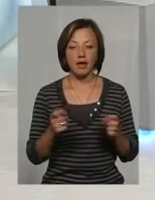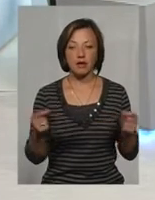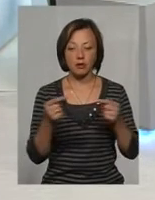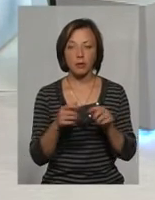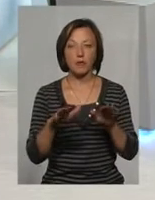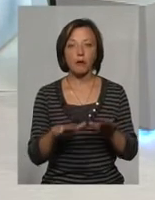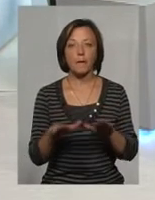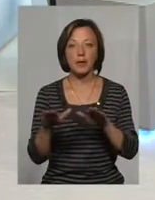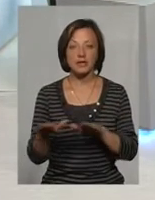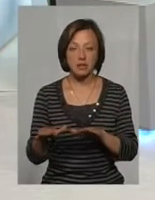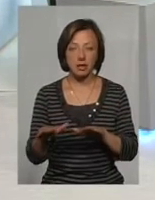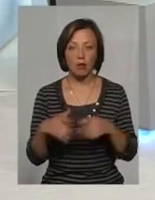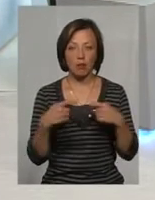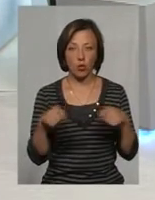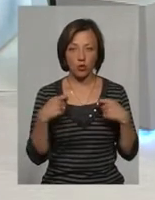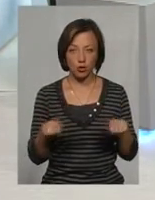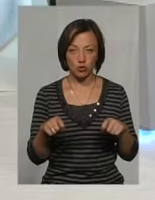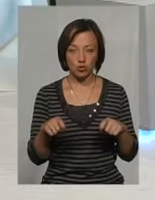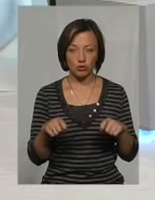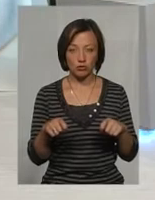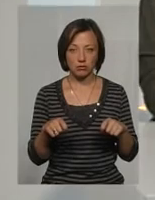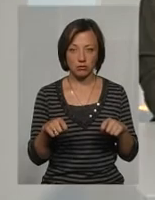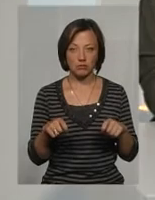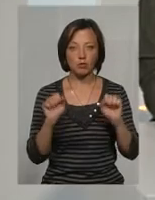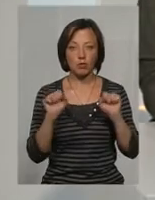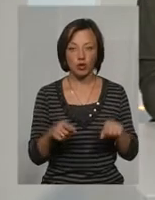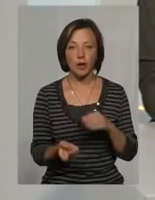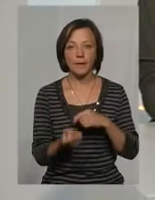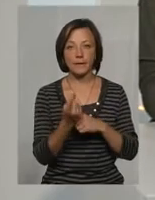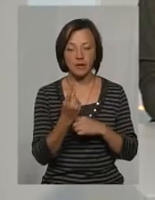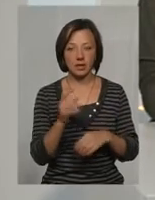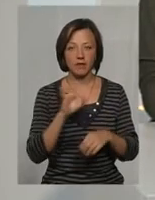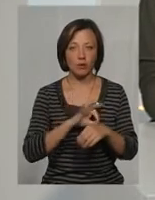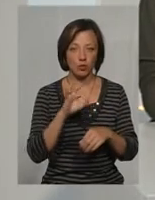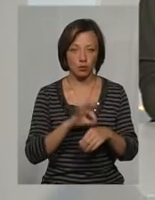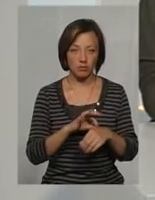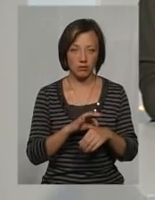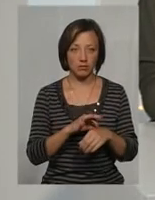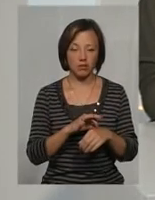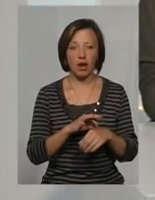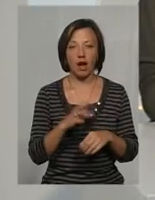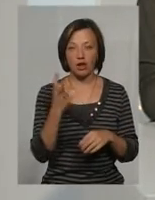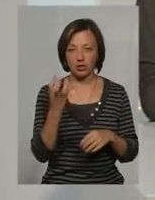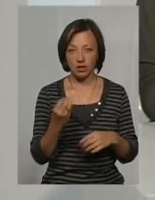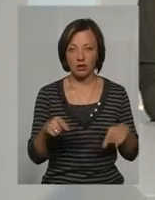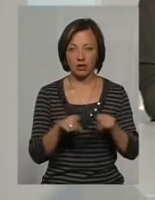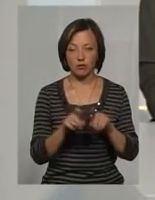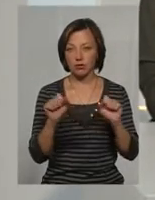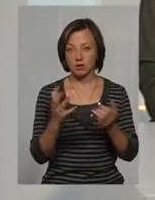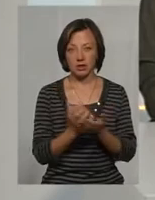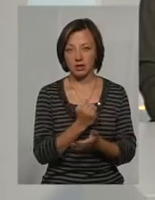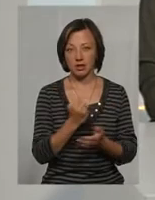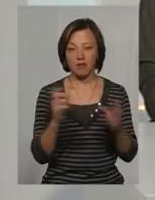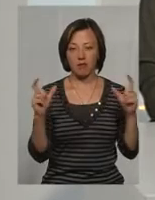місця продажу, так, можуть принести в наш дім непотрібні нам хвороби, а також ми можемо знайти їх